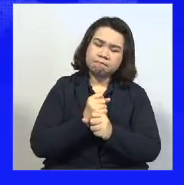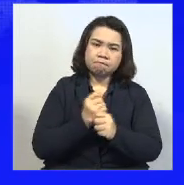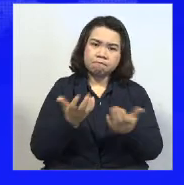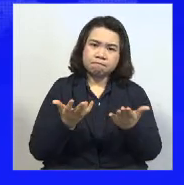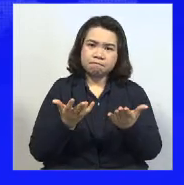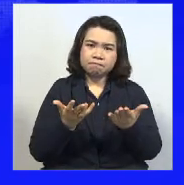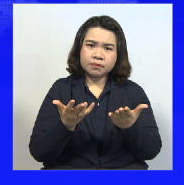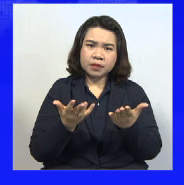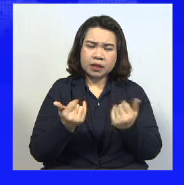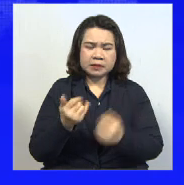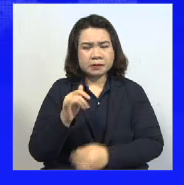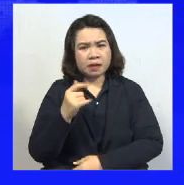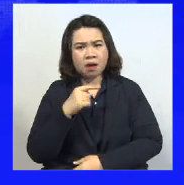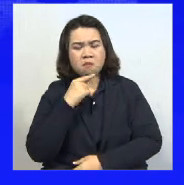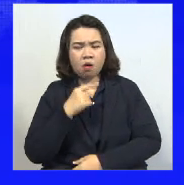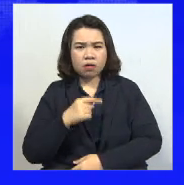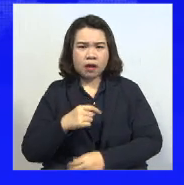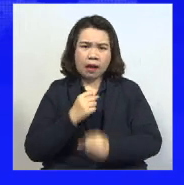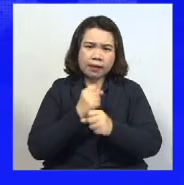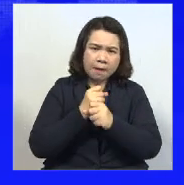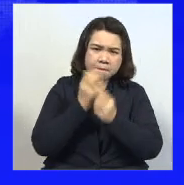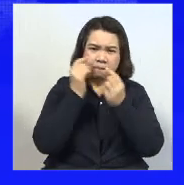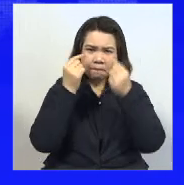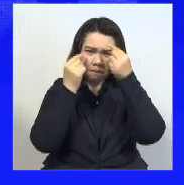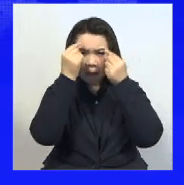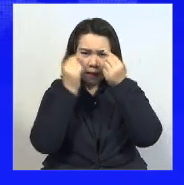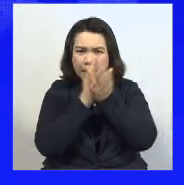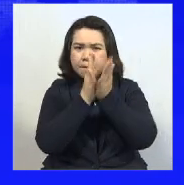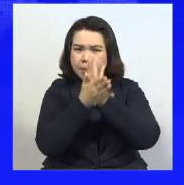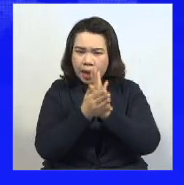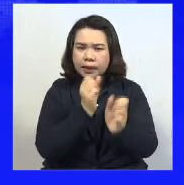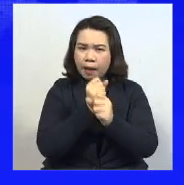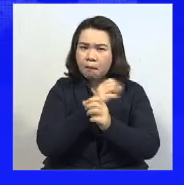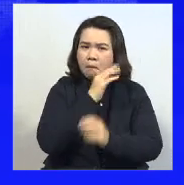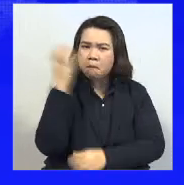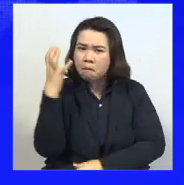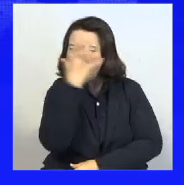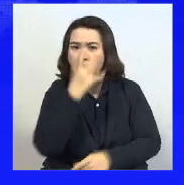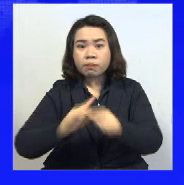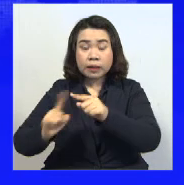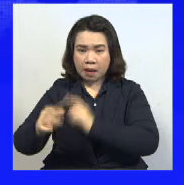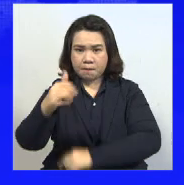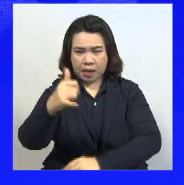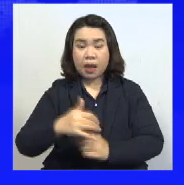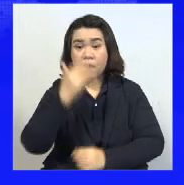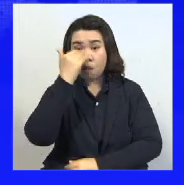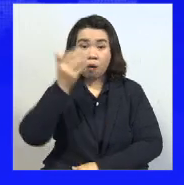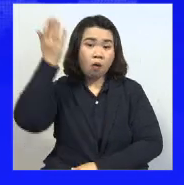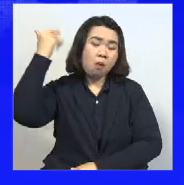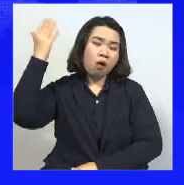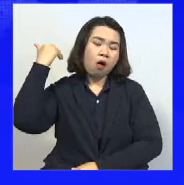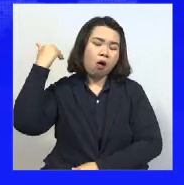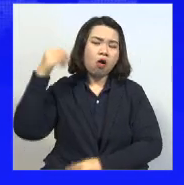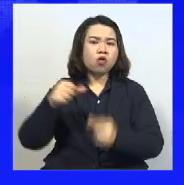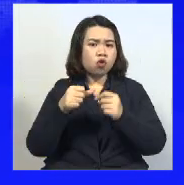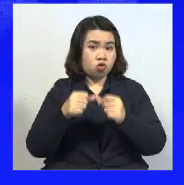ปเขาเรียกว่าอะไรนะปรับตัวเองอ่ะปรับโฉมปรับพรางตัวปลอมตัวสารพัดรูปแบบ เพราะว่าก่อนหน้านี้ช่วง